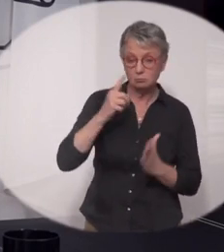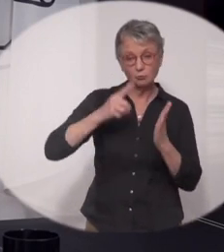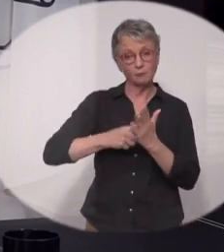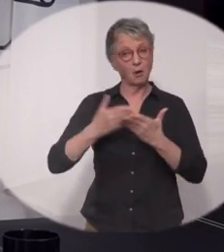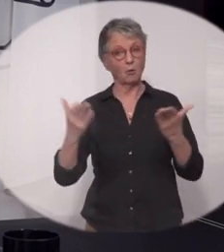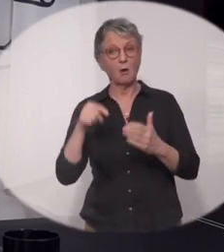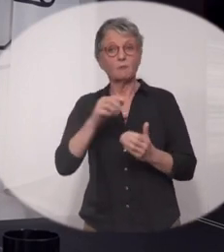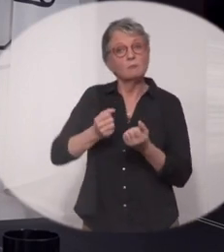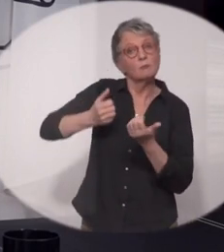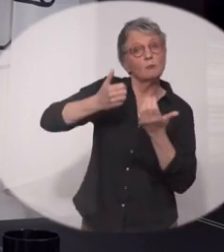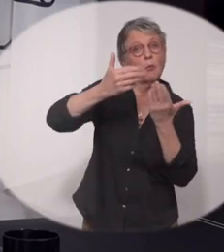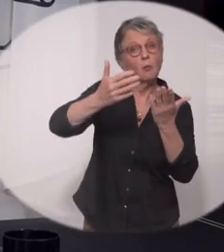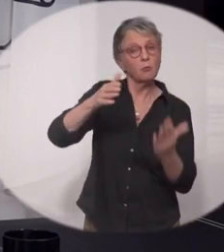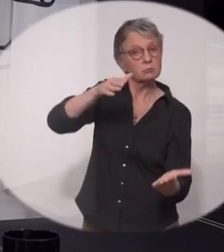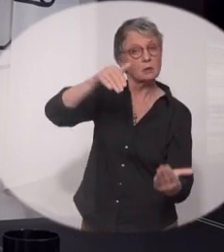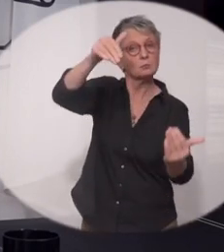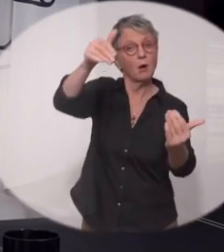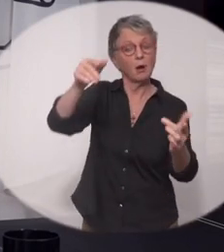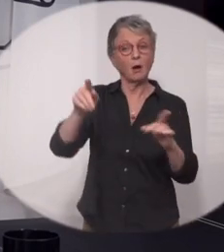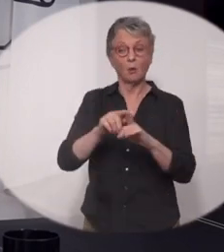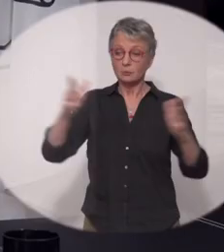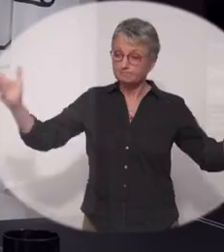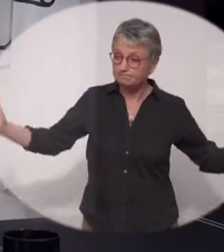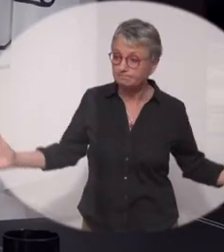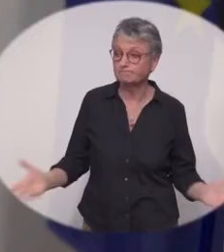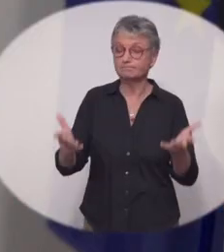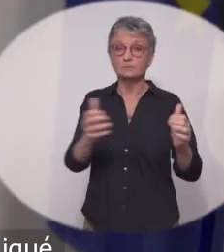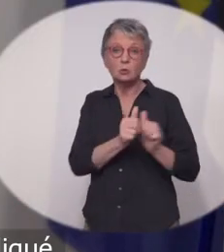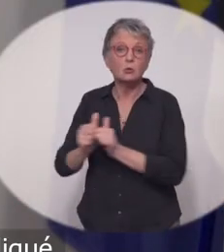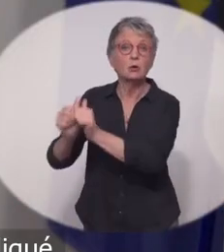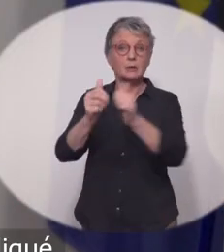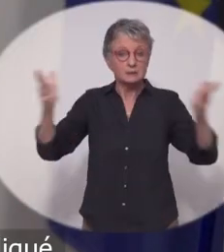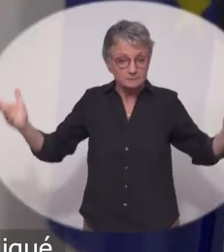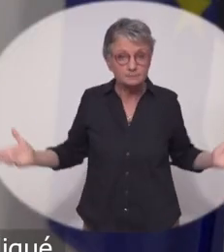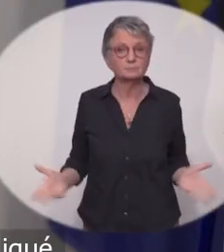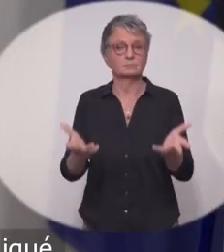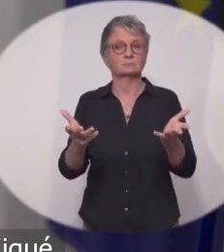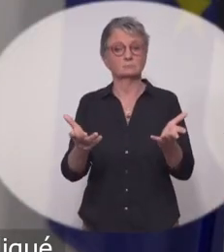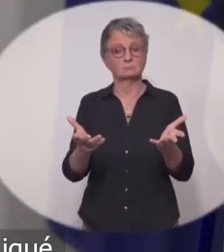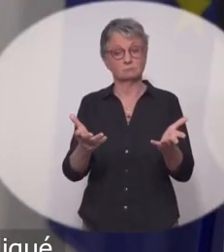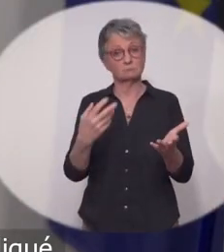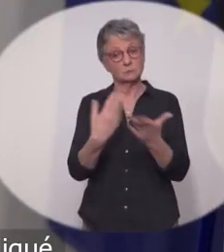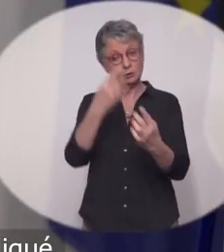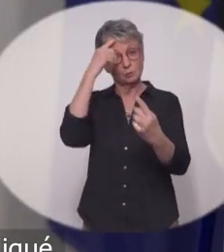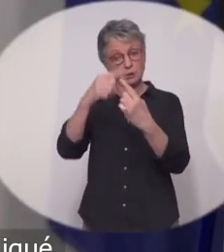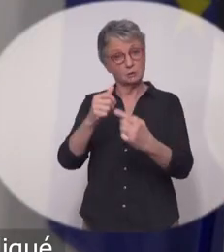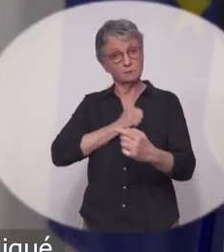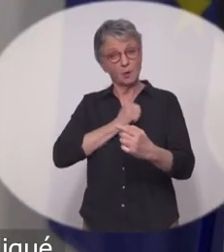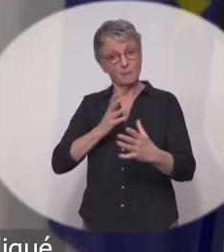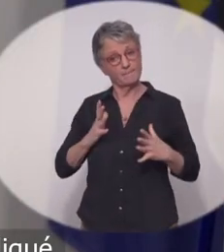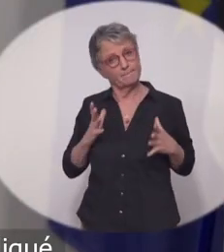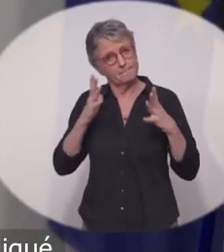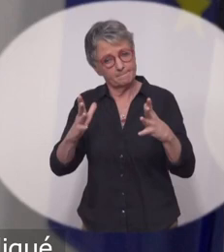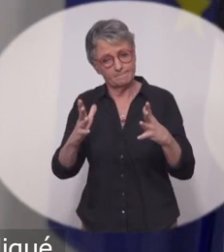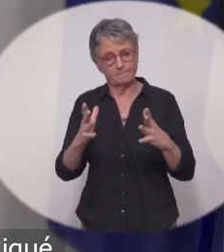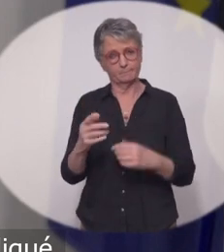chemin d'espoir et d'engager une dynamique collective c'est avec cet objectif que je me suis totalement impliqué pour construire une